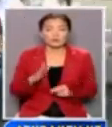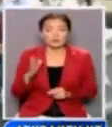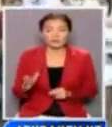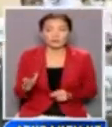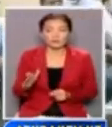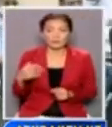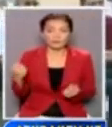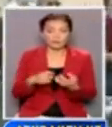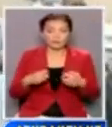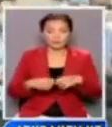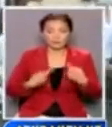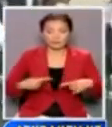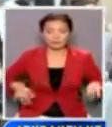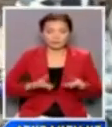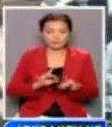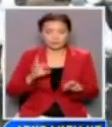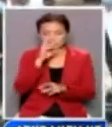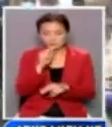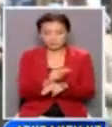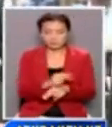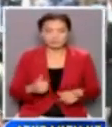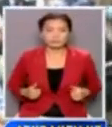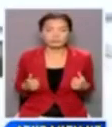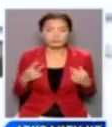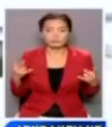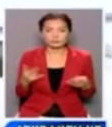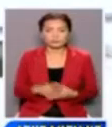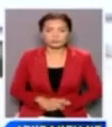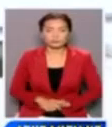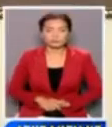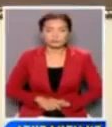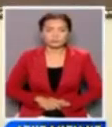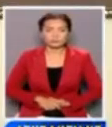о наболевших проблемах назвать недостатки и предложить пути решения